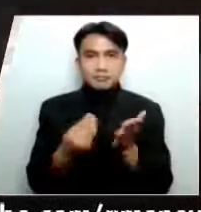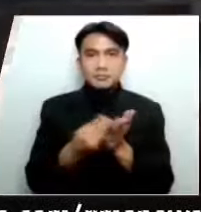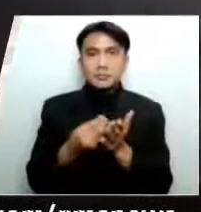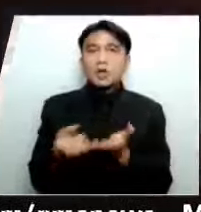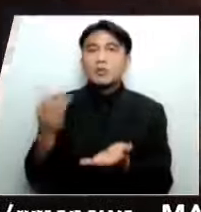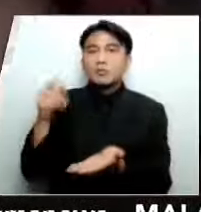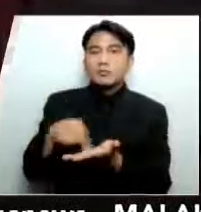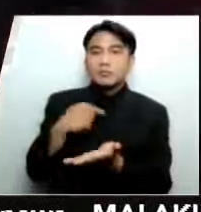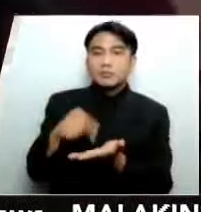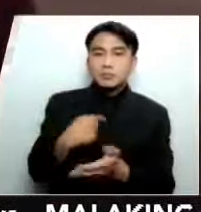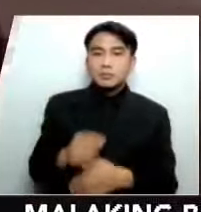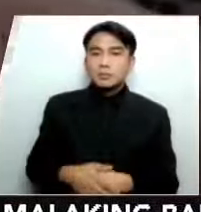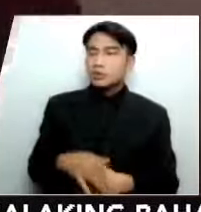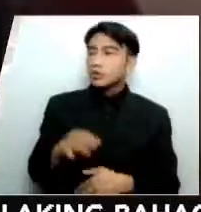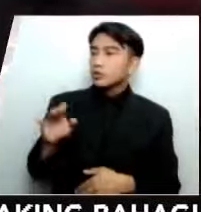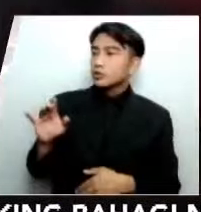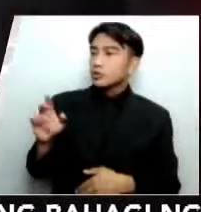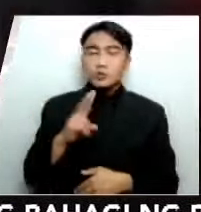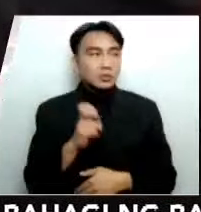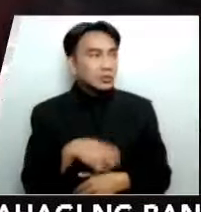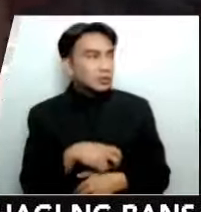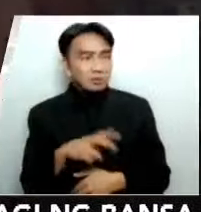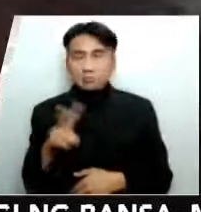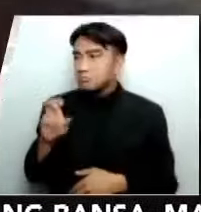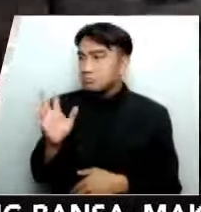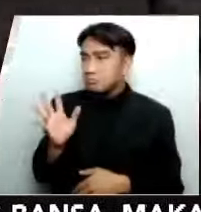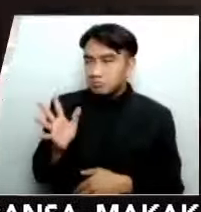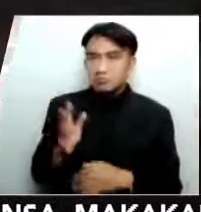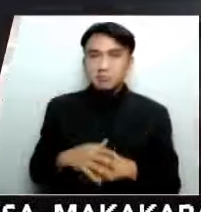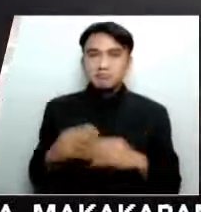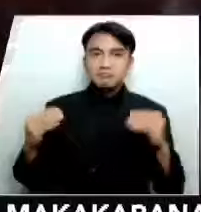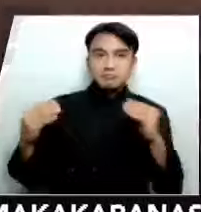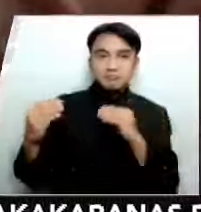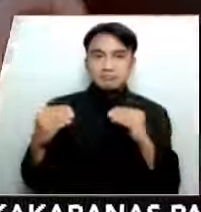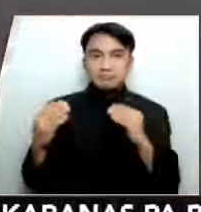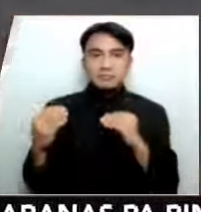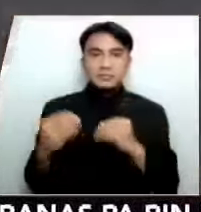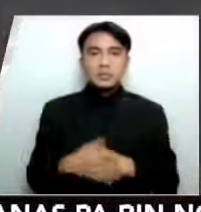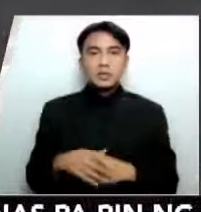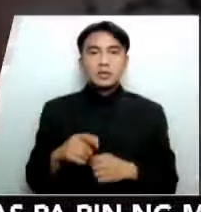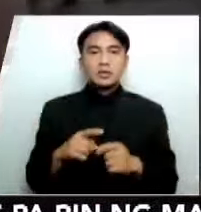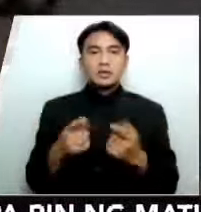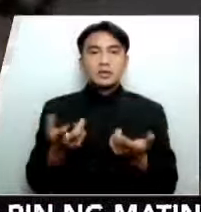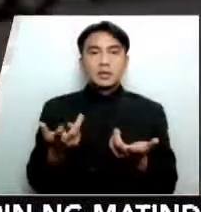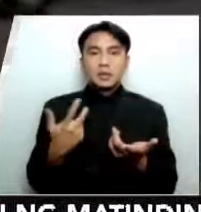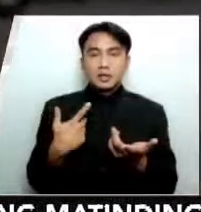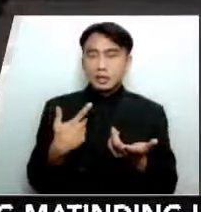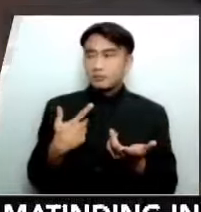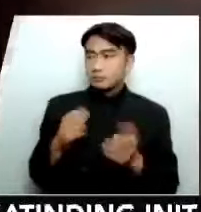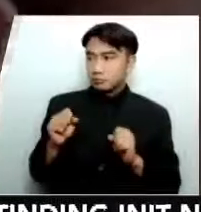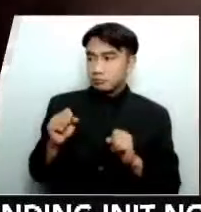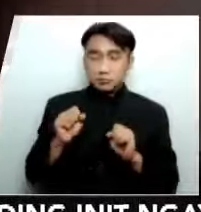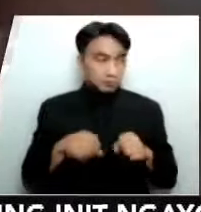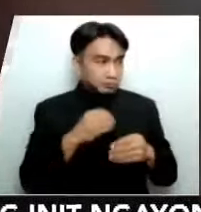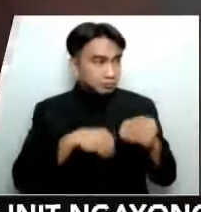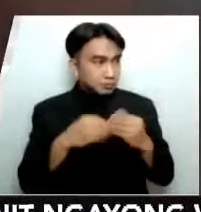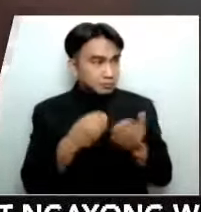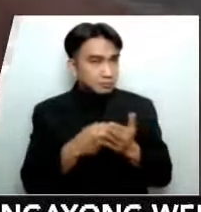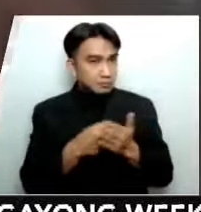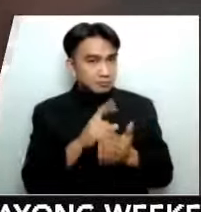250. Nang mag-abot na ng bayad, di naman sapat ang panukli ng driver. You have change? Yeah. Oh, you give. Oh, what is